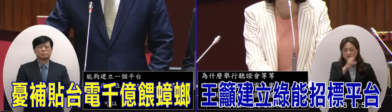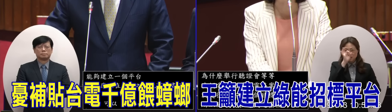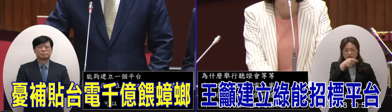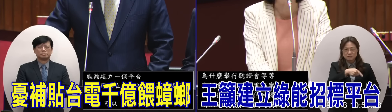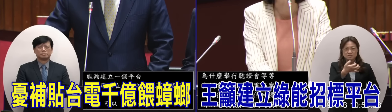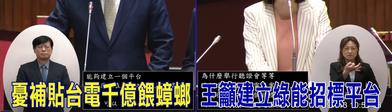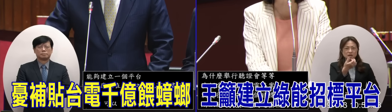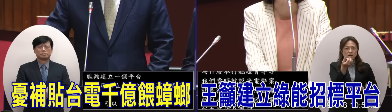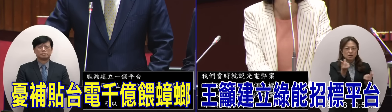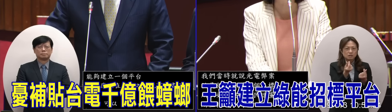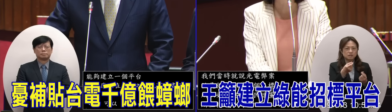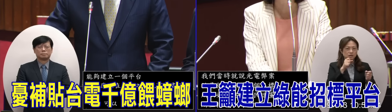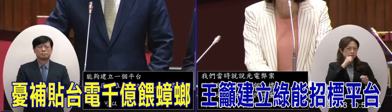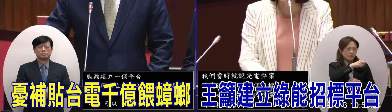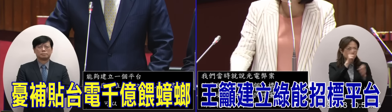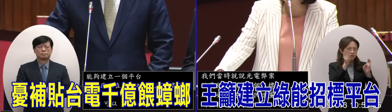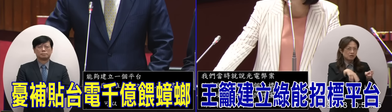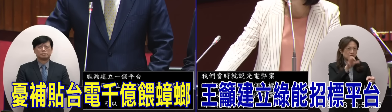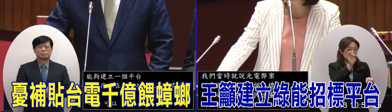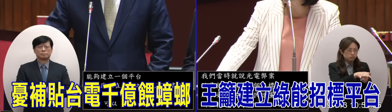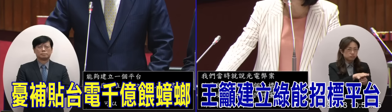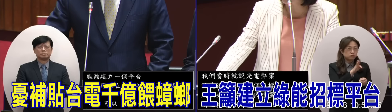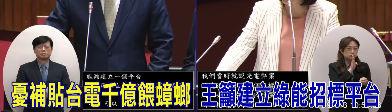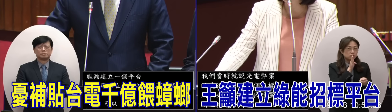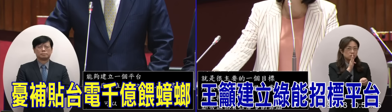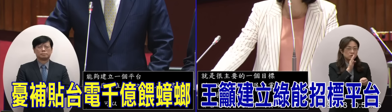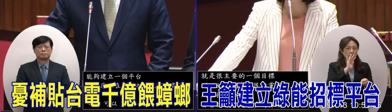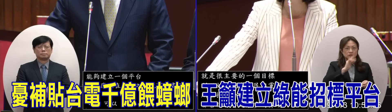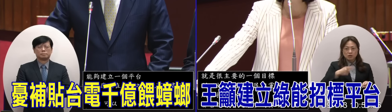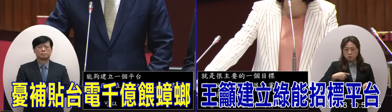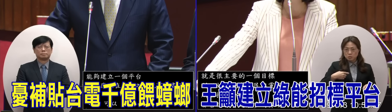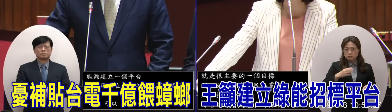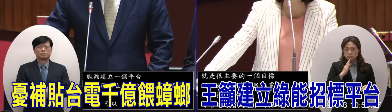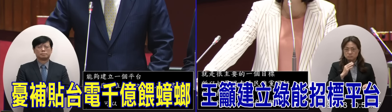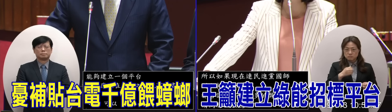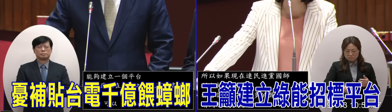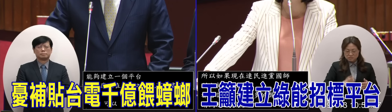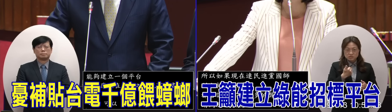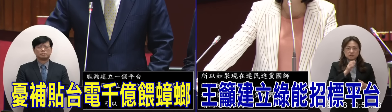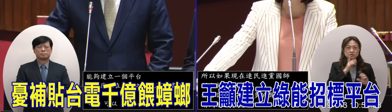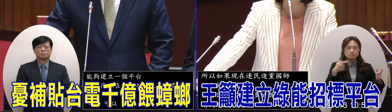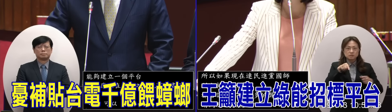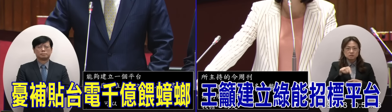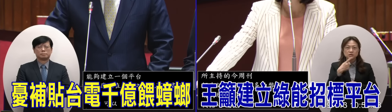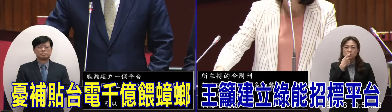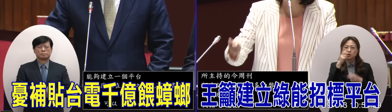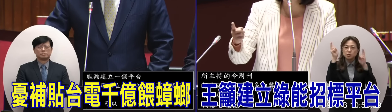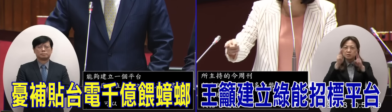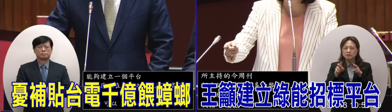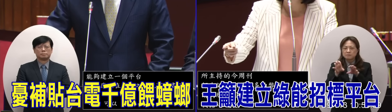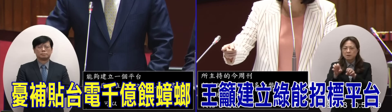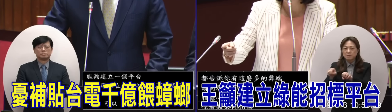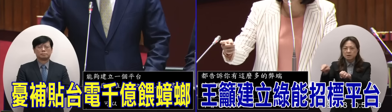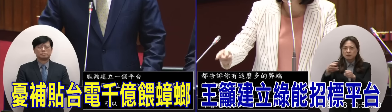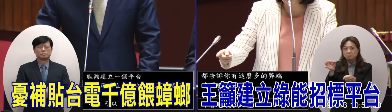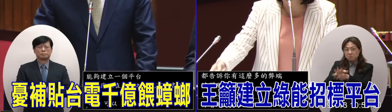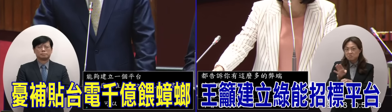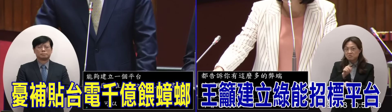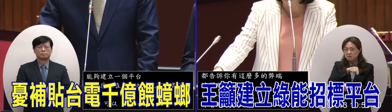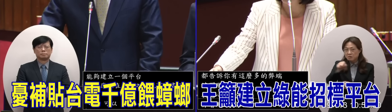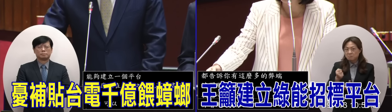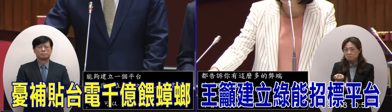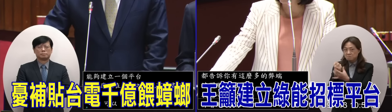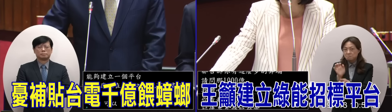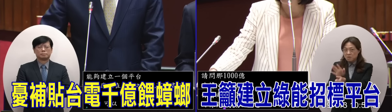好像是在补贴台电，我怎么知道他不是去补贴这些绿能蟑螂呢？所以我要